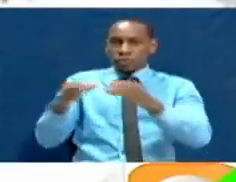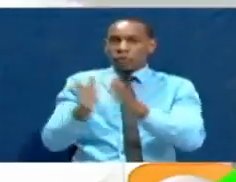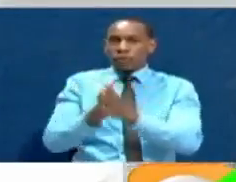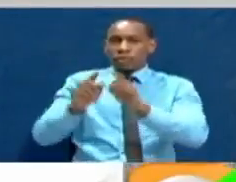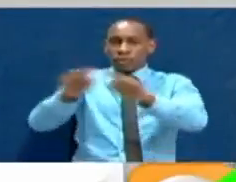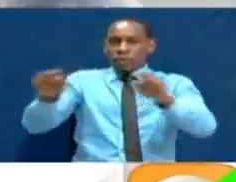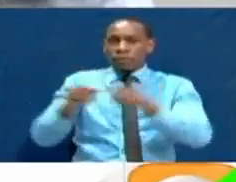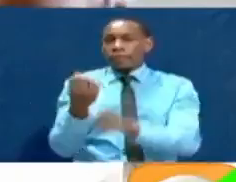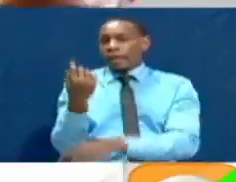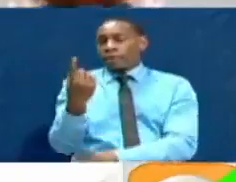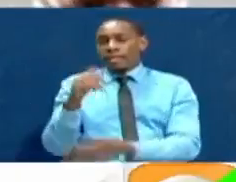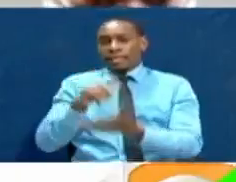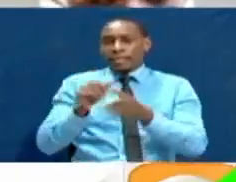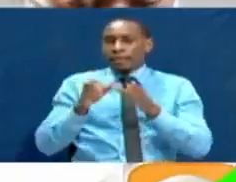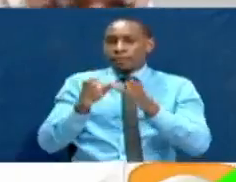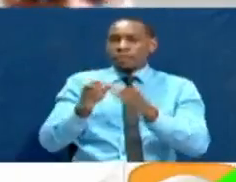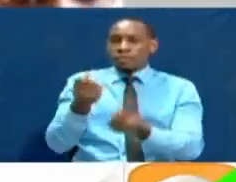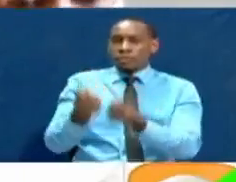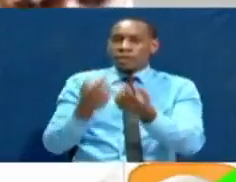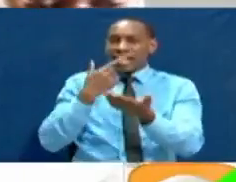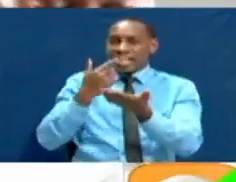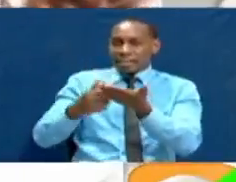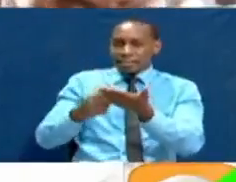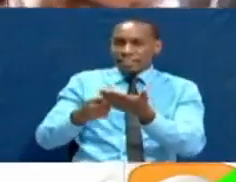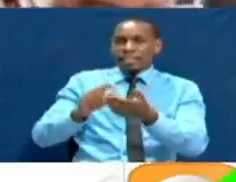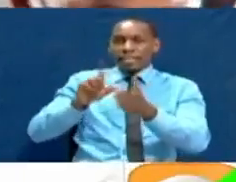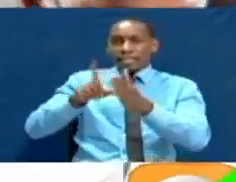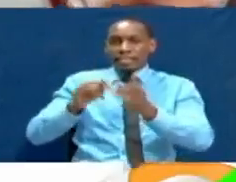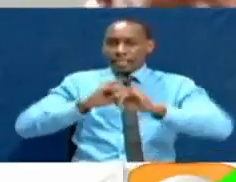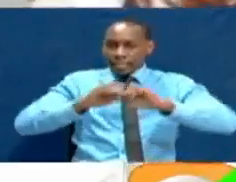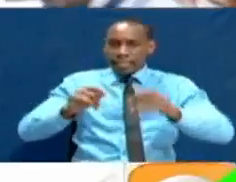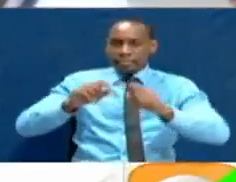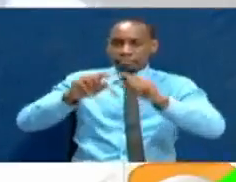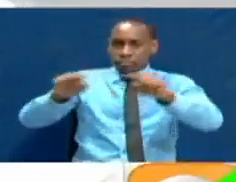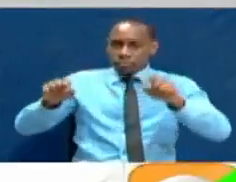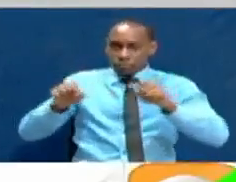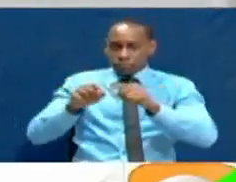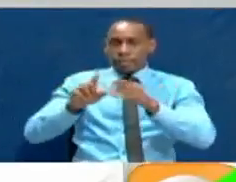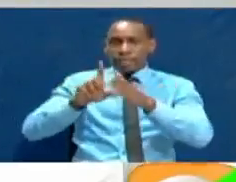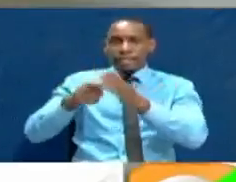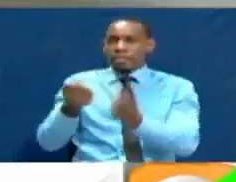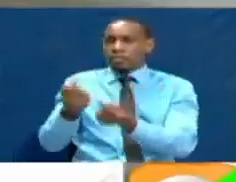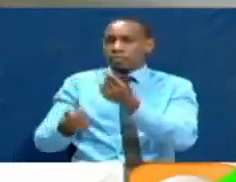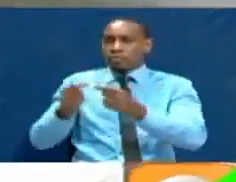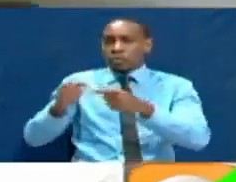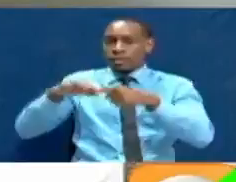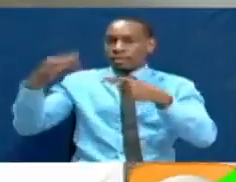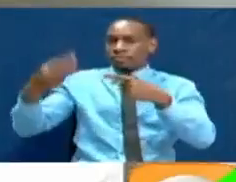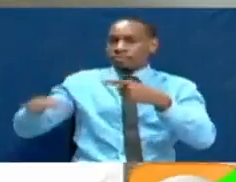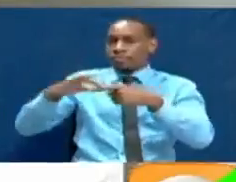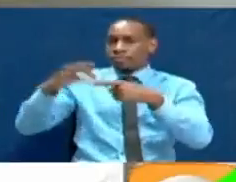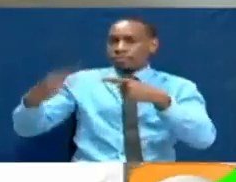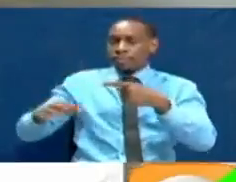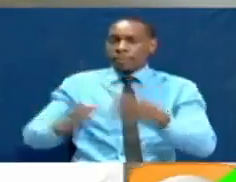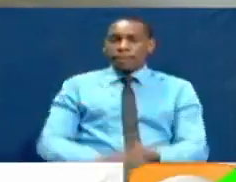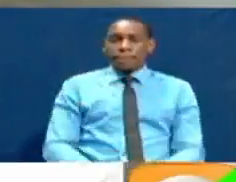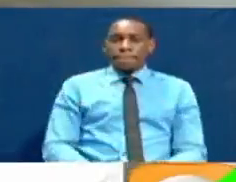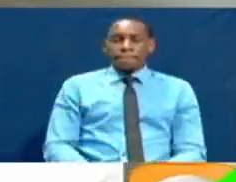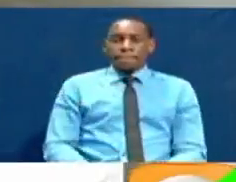moja. Inabidi tunapika mchele, tukimaliza tunaosha sufuria, tunaanza kupika mboga.